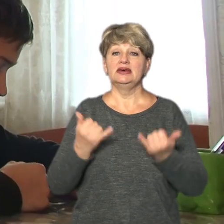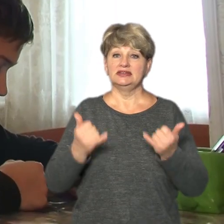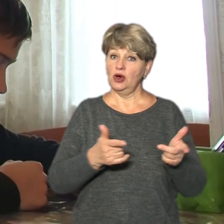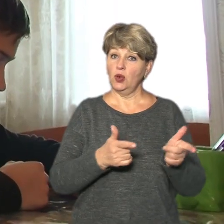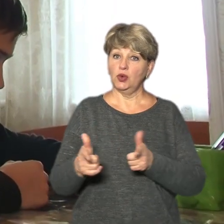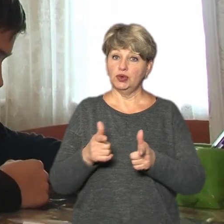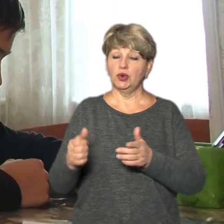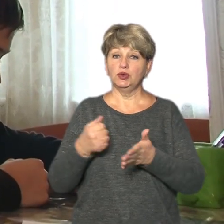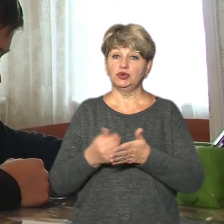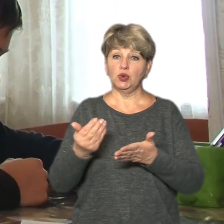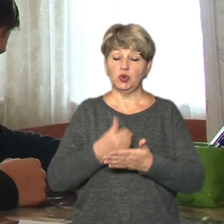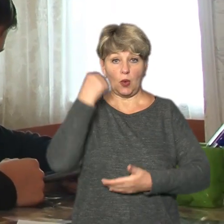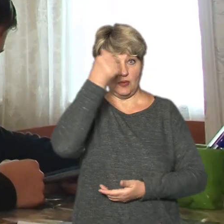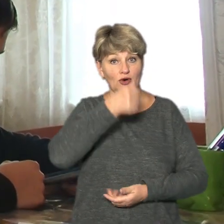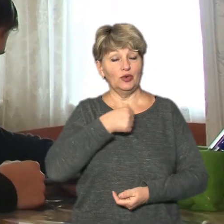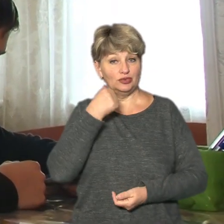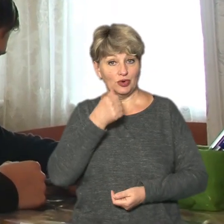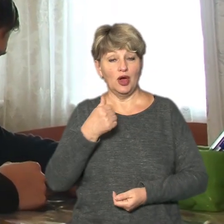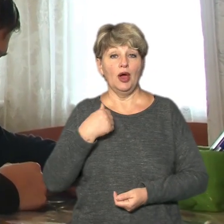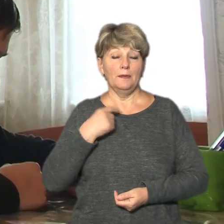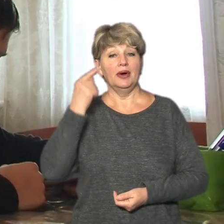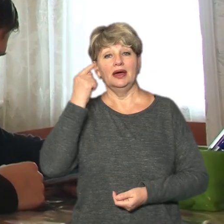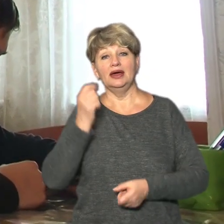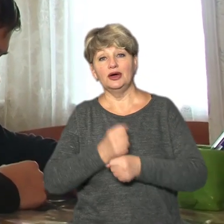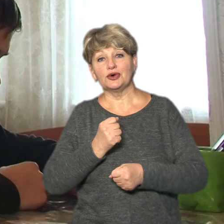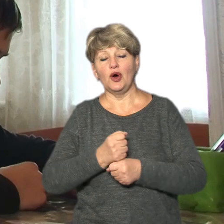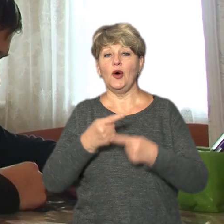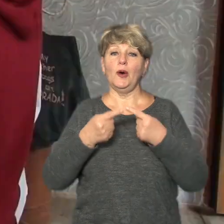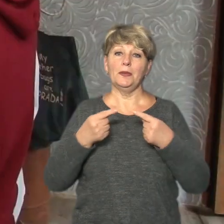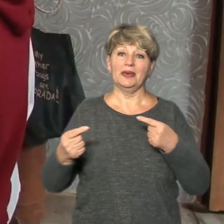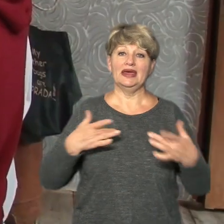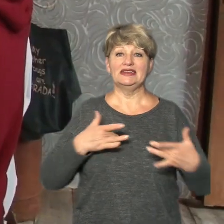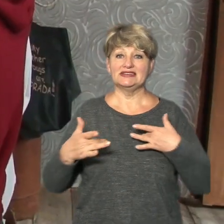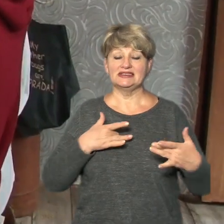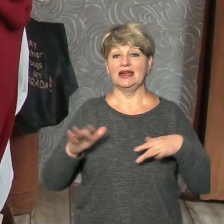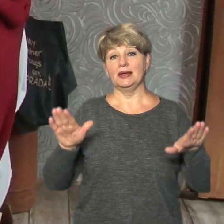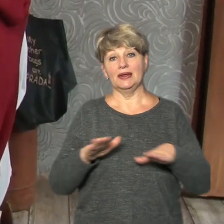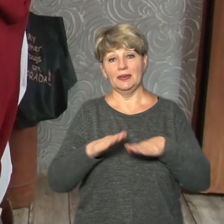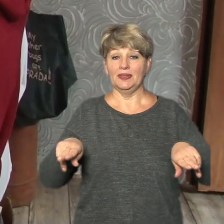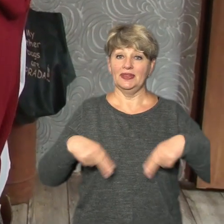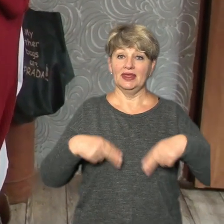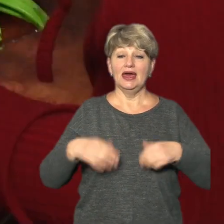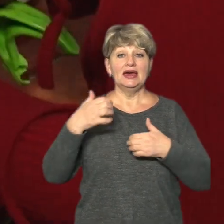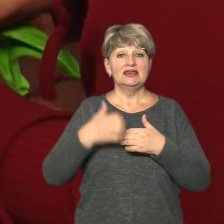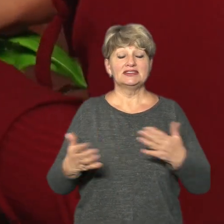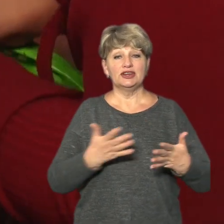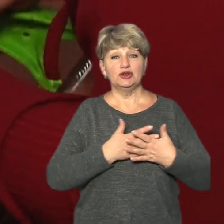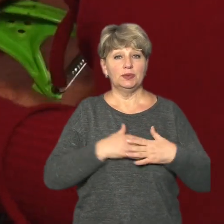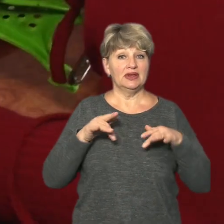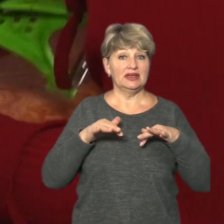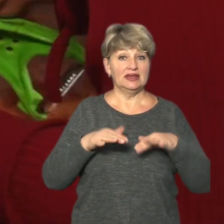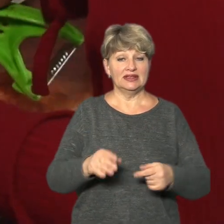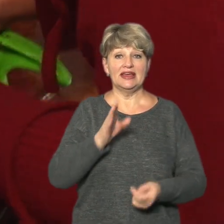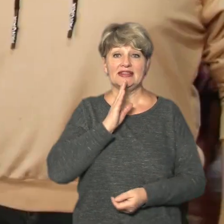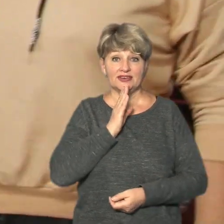готуємося до Нового року ми робимо різні сценки пісні танці а ще серед улюблених справ дівчат спільне